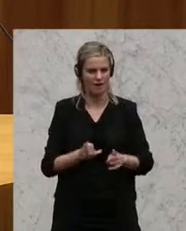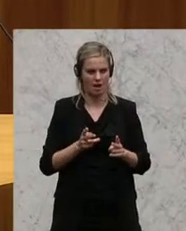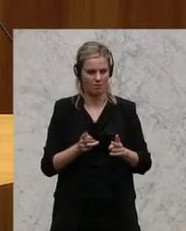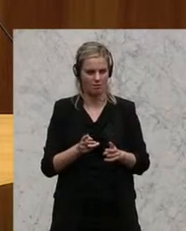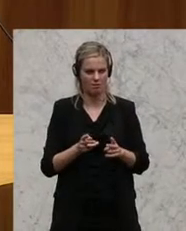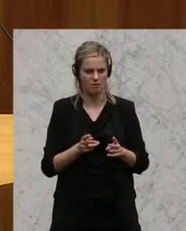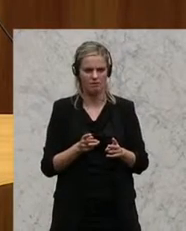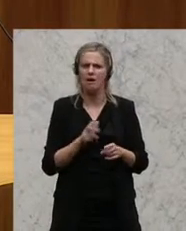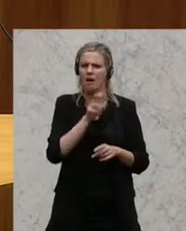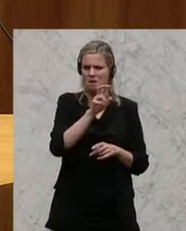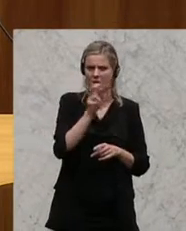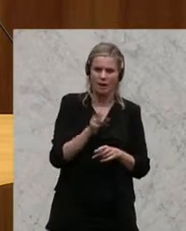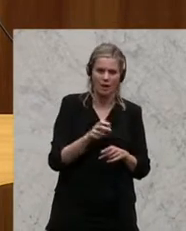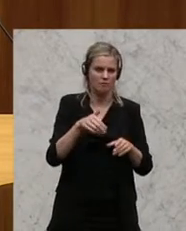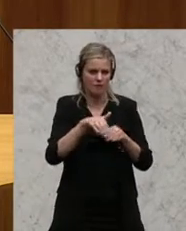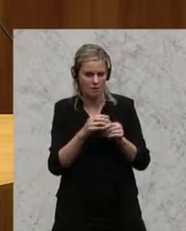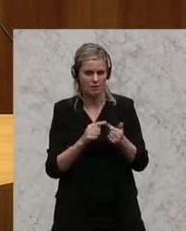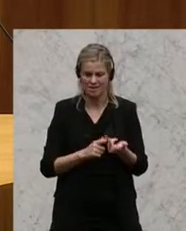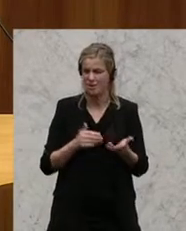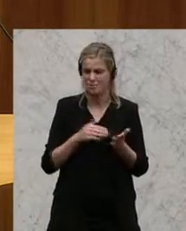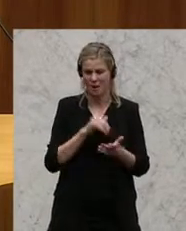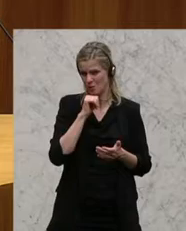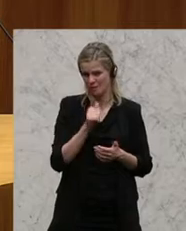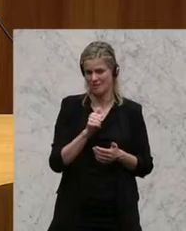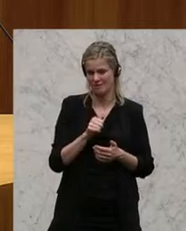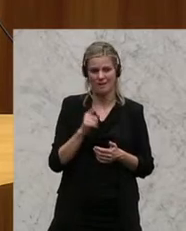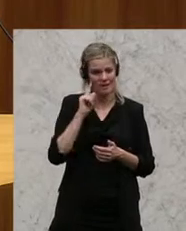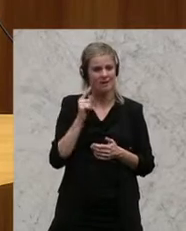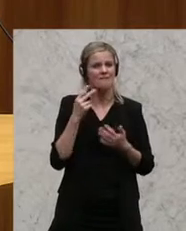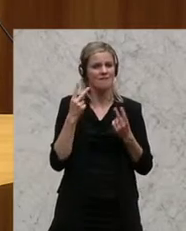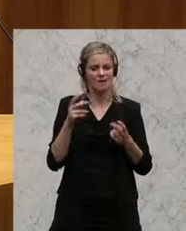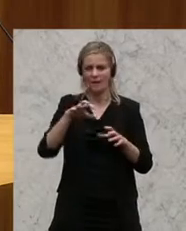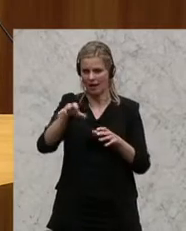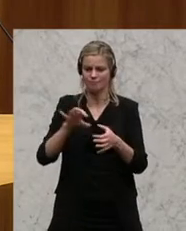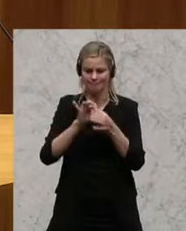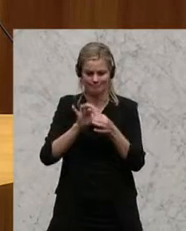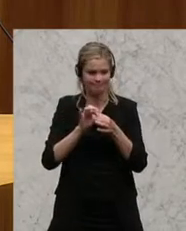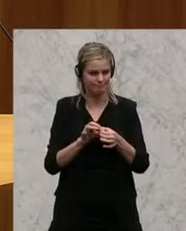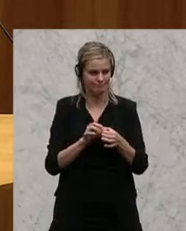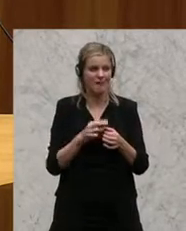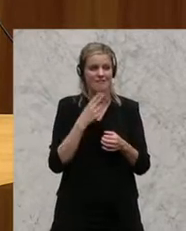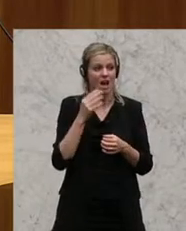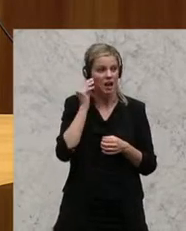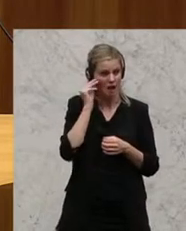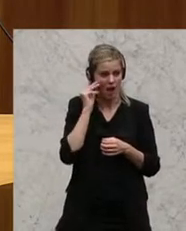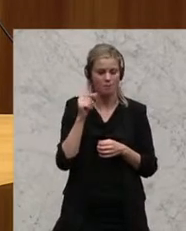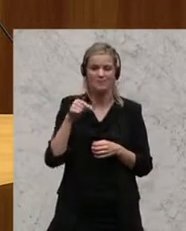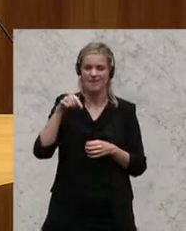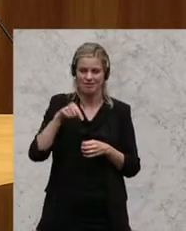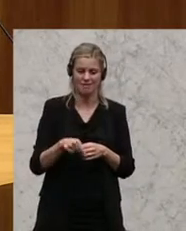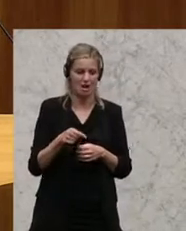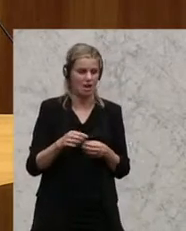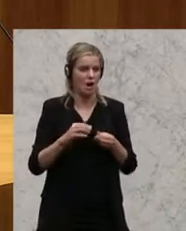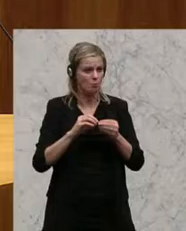Paragraphen beschäftigen müssen. Ich denke, das ist das Wesentliche und wir müssen uns eines klar sein. Wer hier glaubt, wir können diese